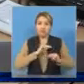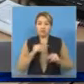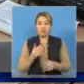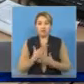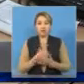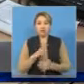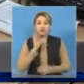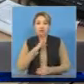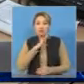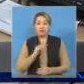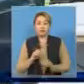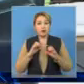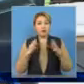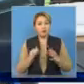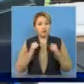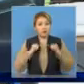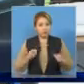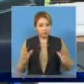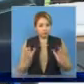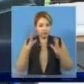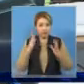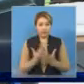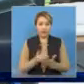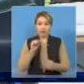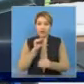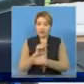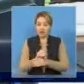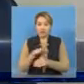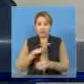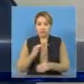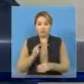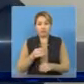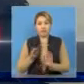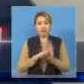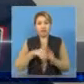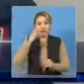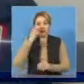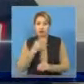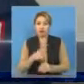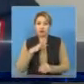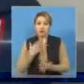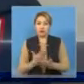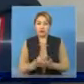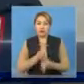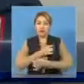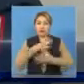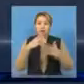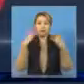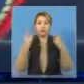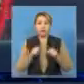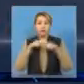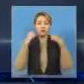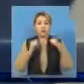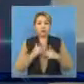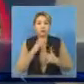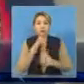жүрген келіншек қоғам тыныштығын сақтауда қолтаңбасын қалдырып келеді. Әскери тәртіпке үйренген әйелдің күнтізбесінде мереке, туған күнге арналған